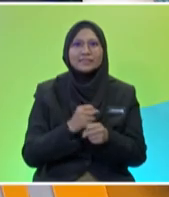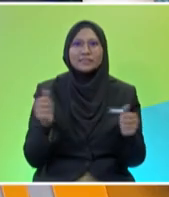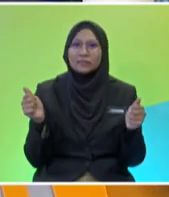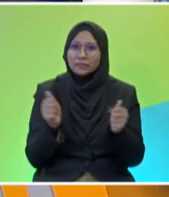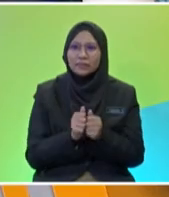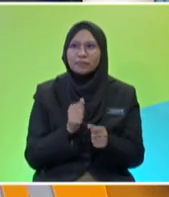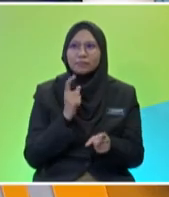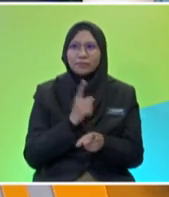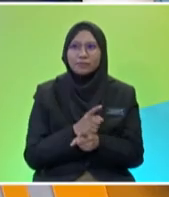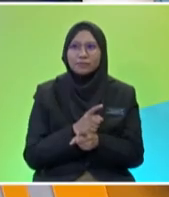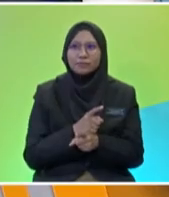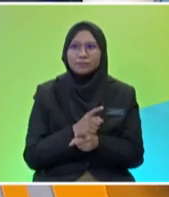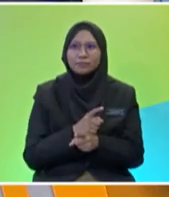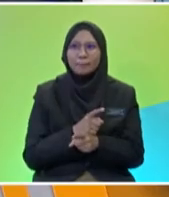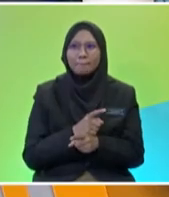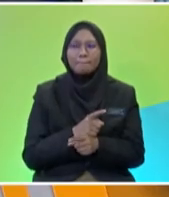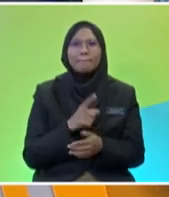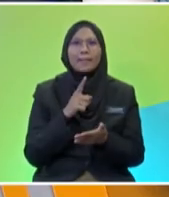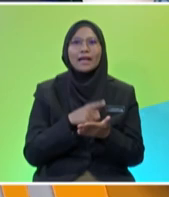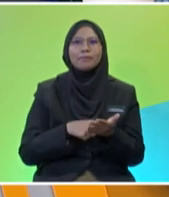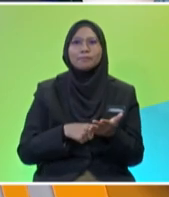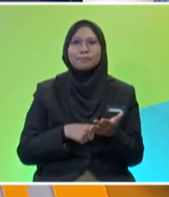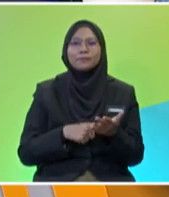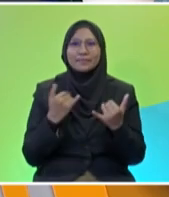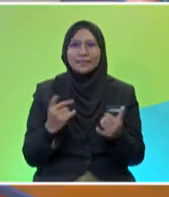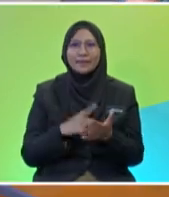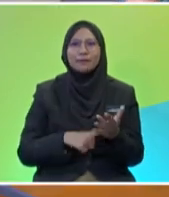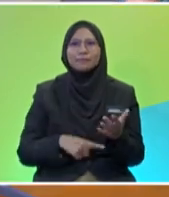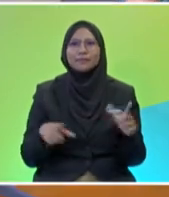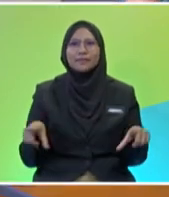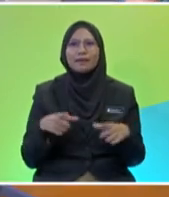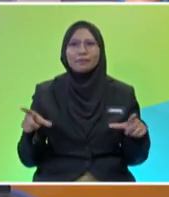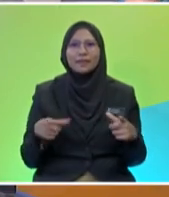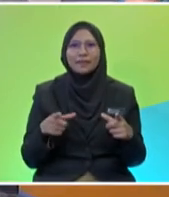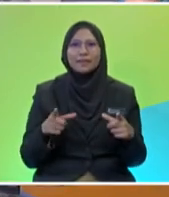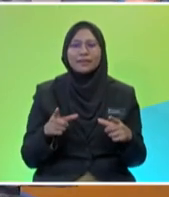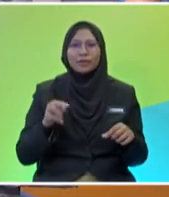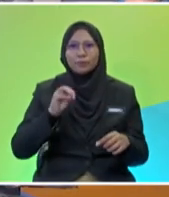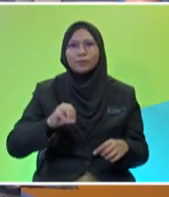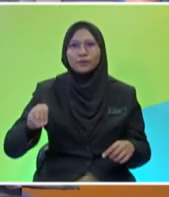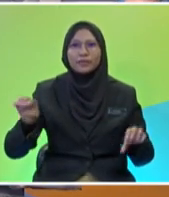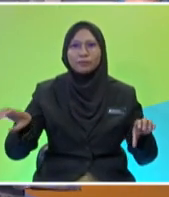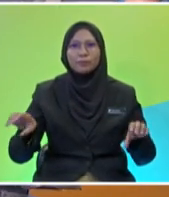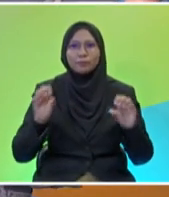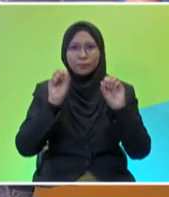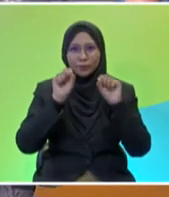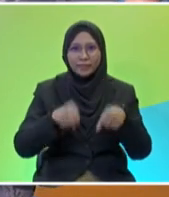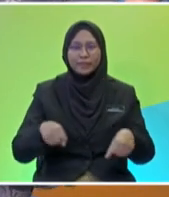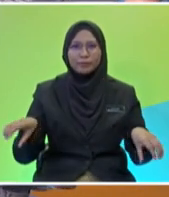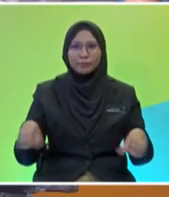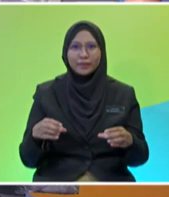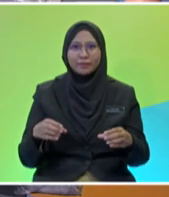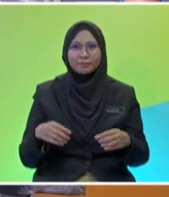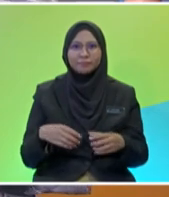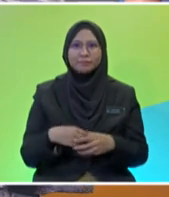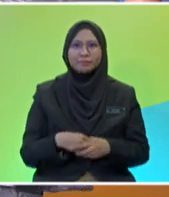yang murid bule mempraktikkan Oke kalau kita lihat dekat sini ini antara amalan yang boleh